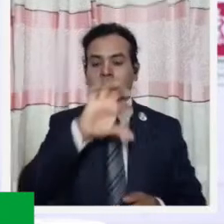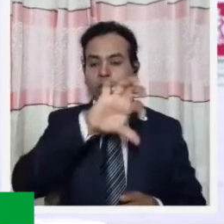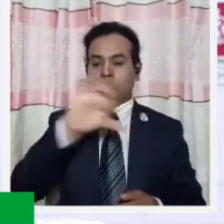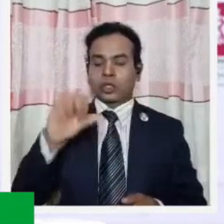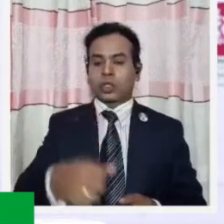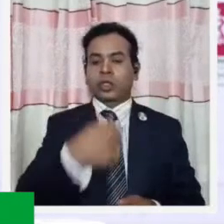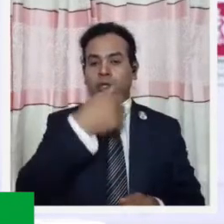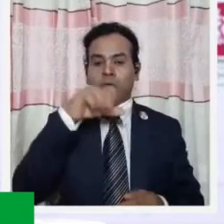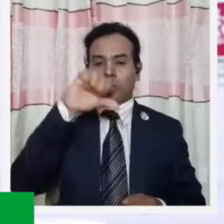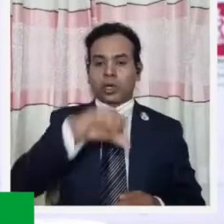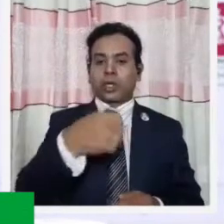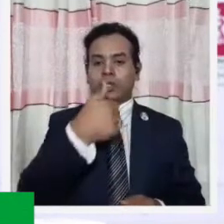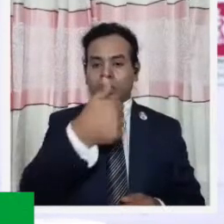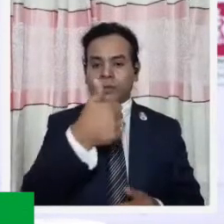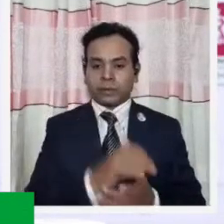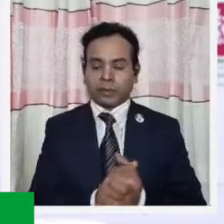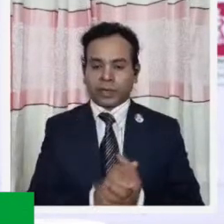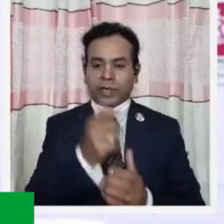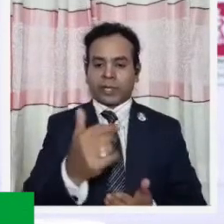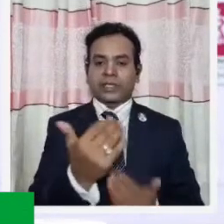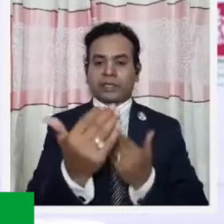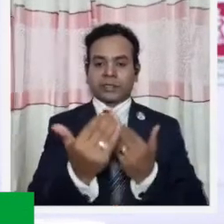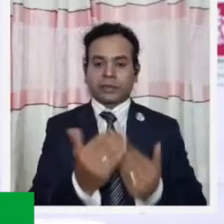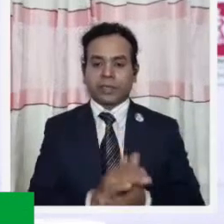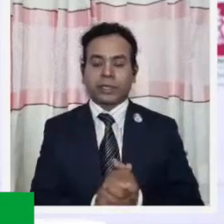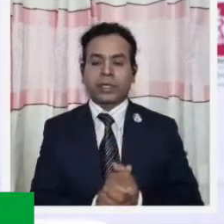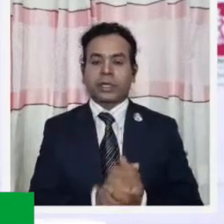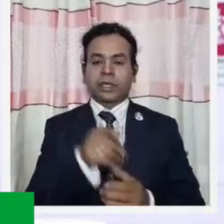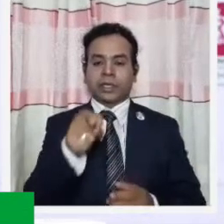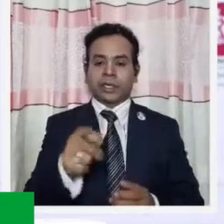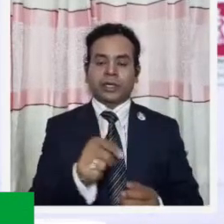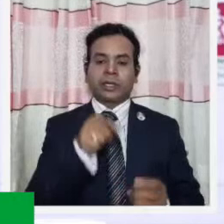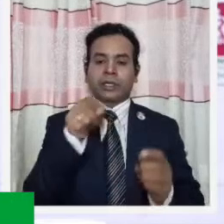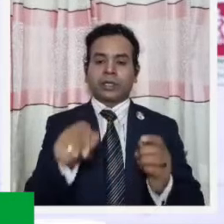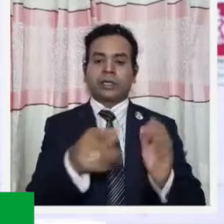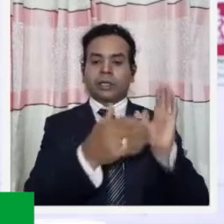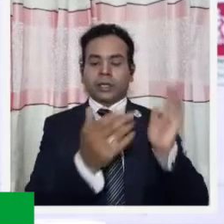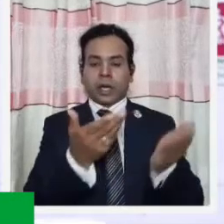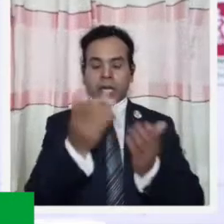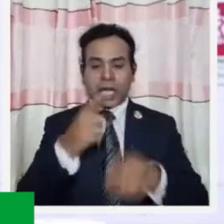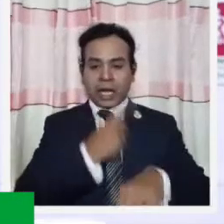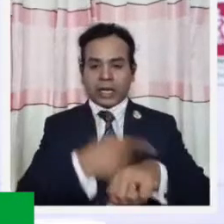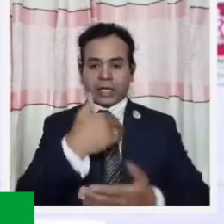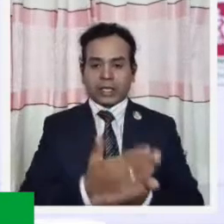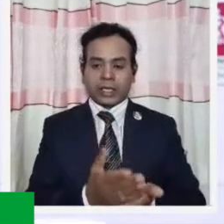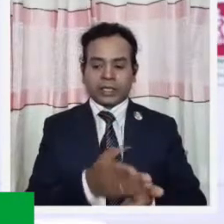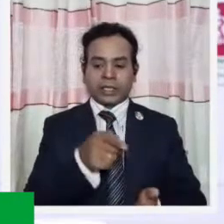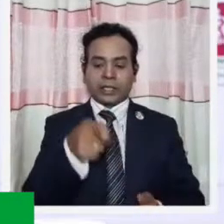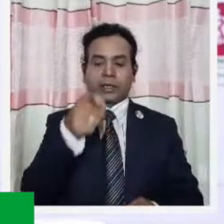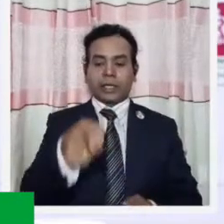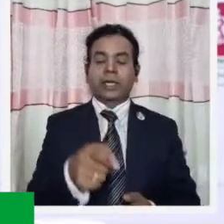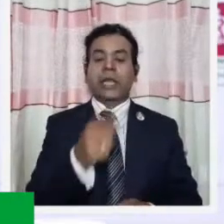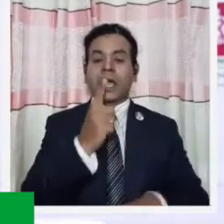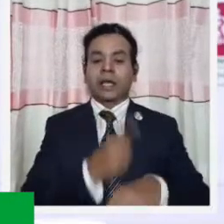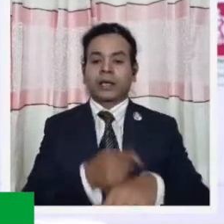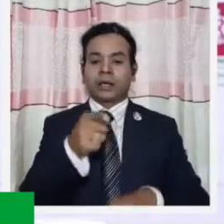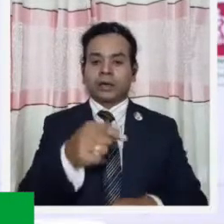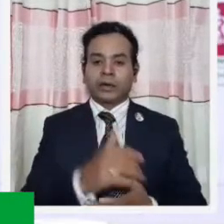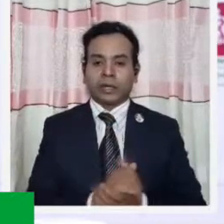হাসপাতালের তথ্য, ঢাকা মহানগরীতে সাধারণ শয্যায় রোগী ভর্তি আছে ১,৯৮৬ জন এবং শয্যা খালি